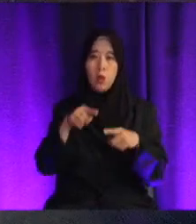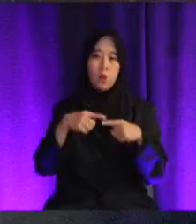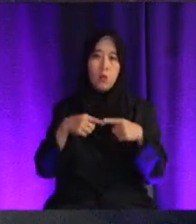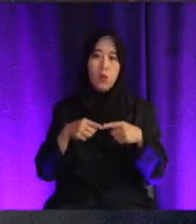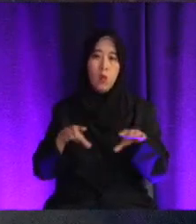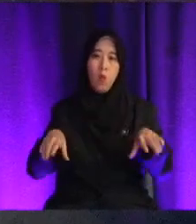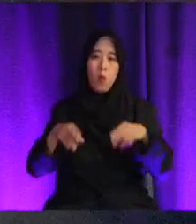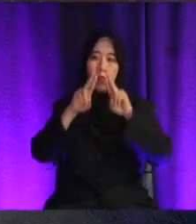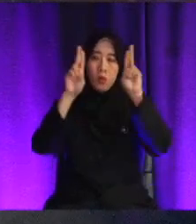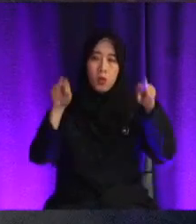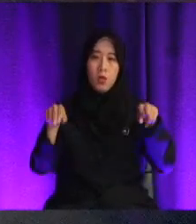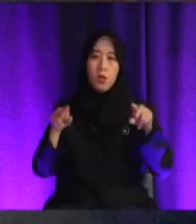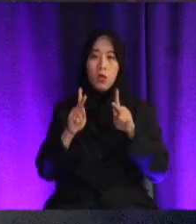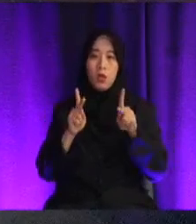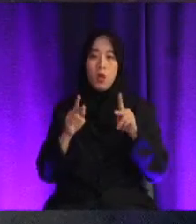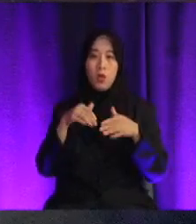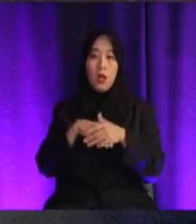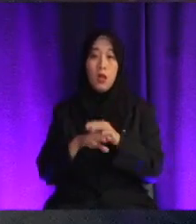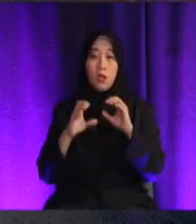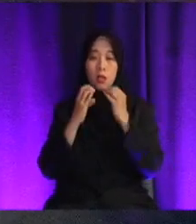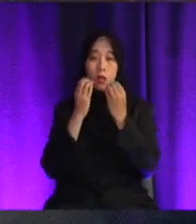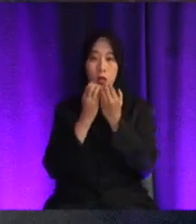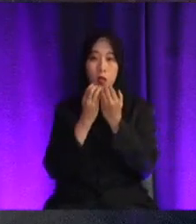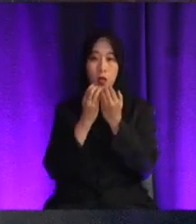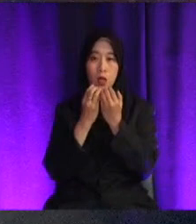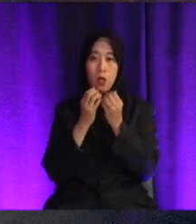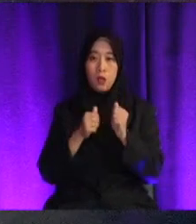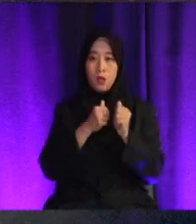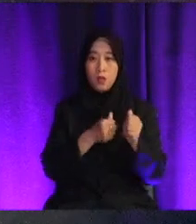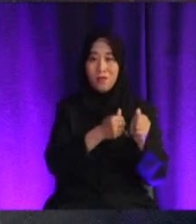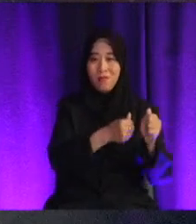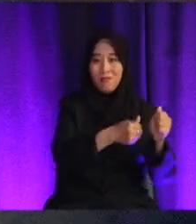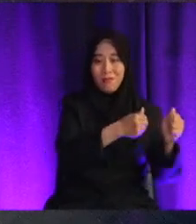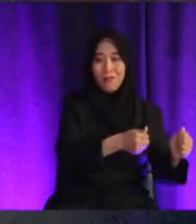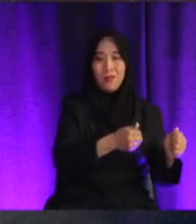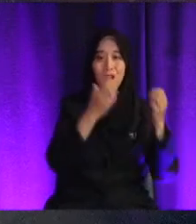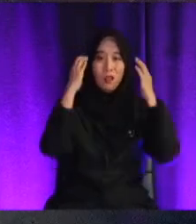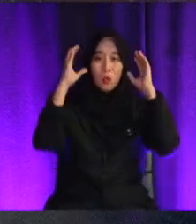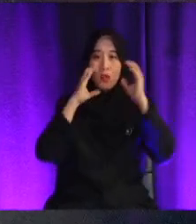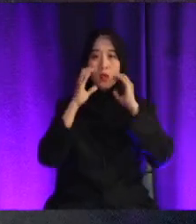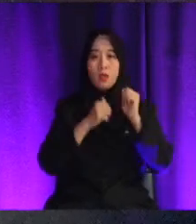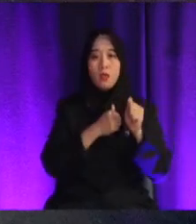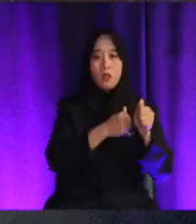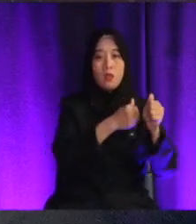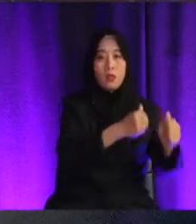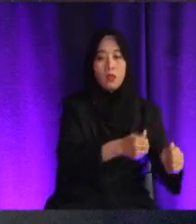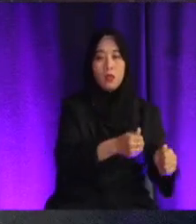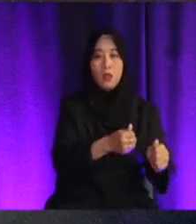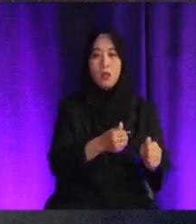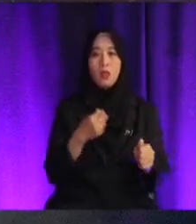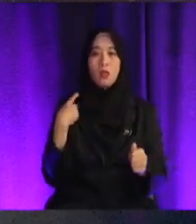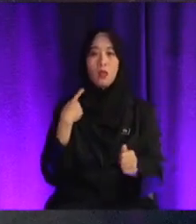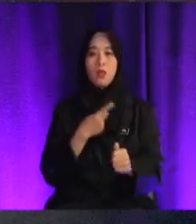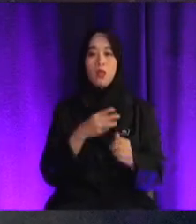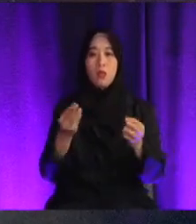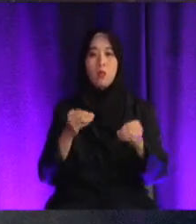uji kaji ni. Kalau saya dalam kelas lah, biasanya saya kejar sebab dia akan sebab kita nak sentuh kiri